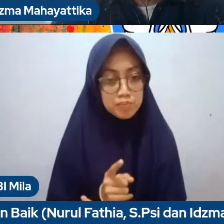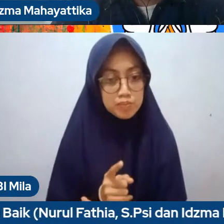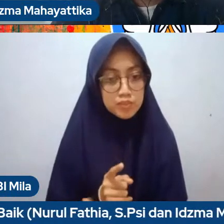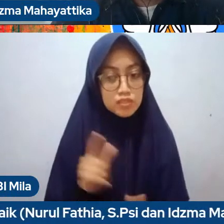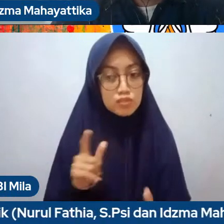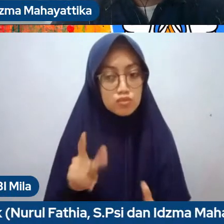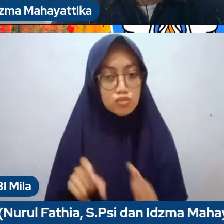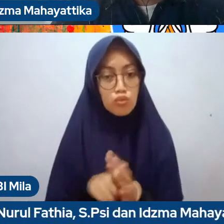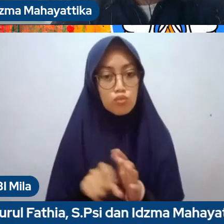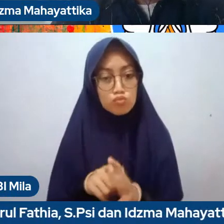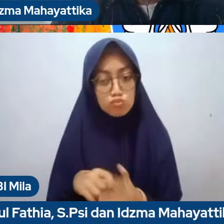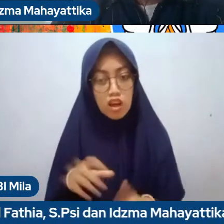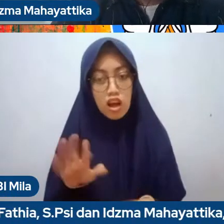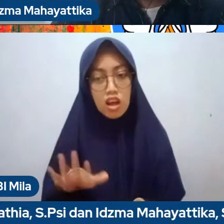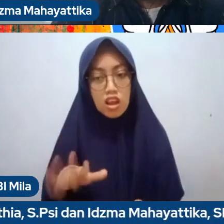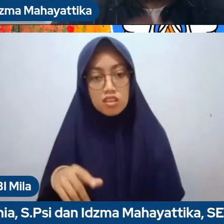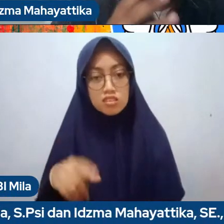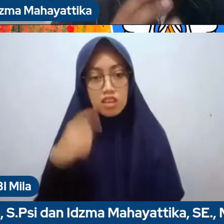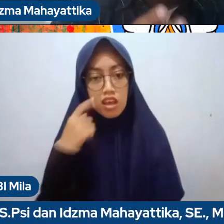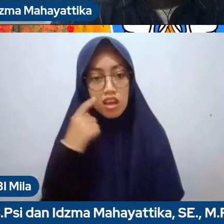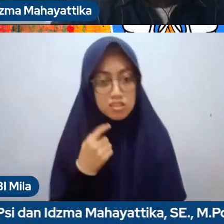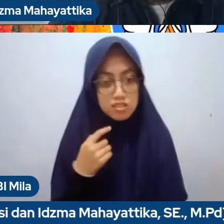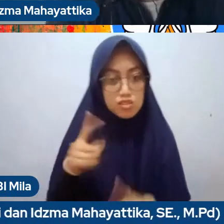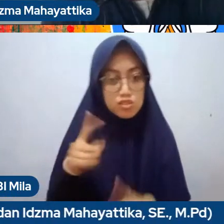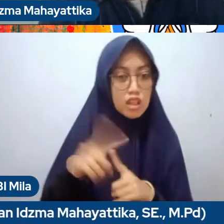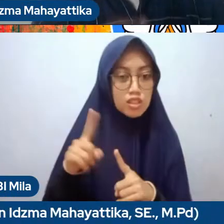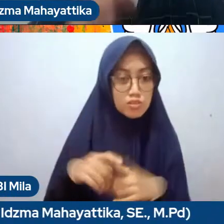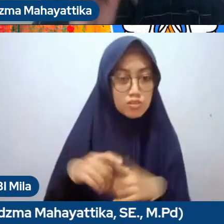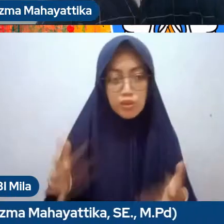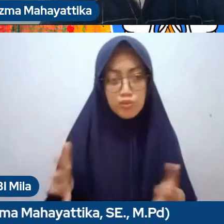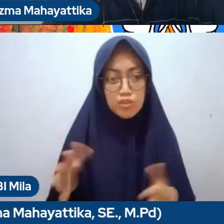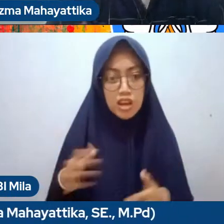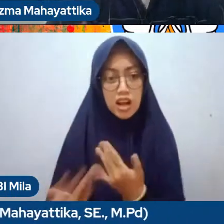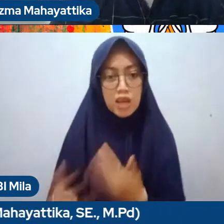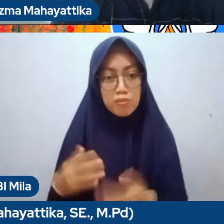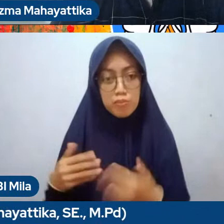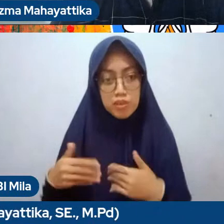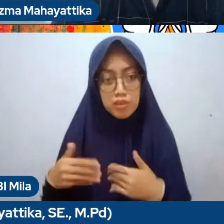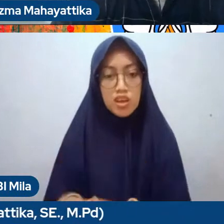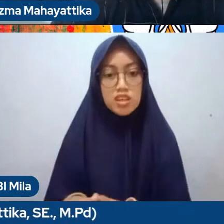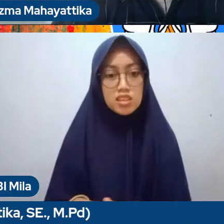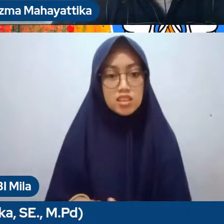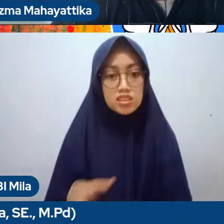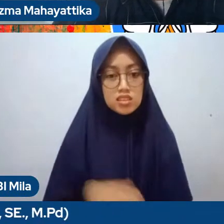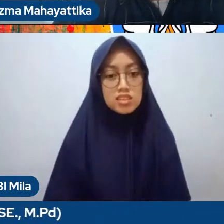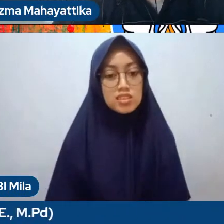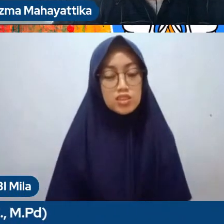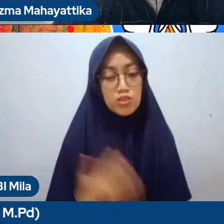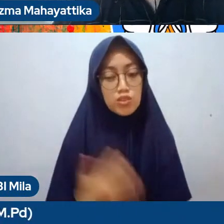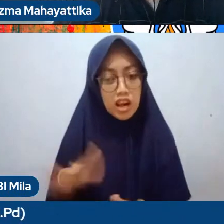kencang tantrum segala macam ya, silakan tantrum, ayah duduk sebelah kamu ya.